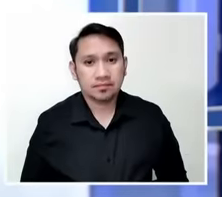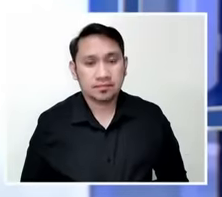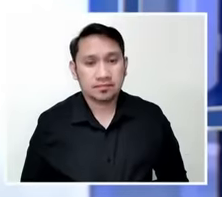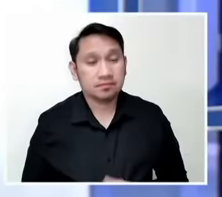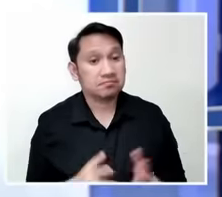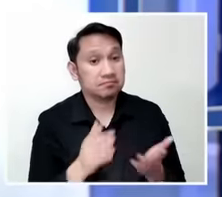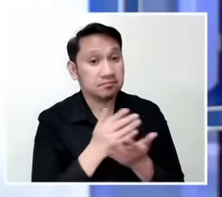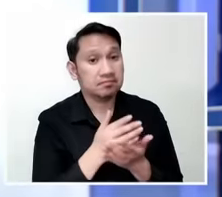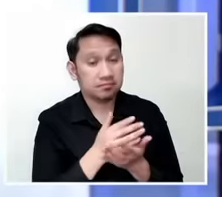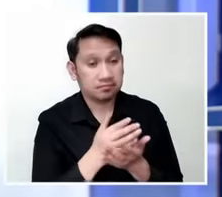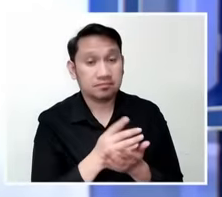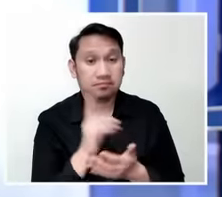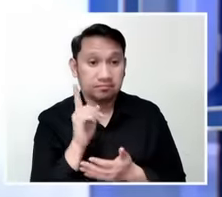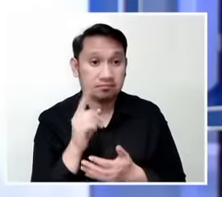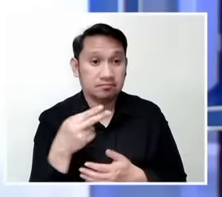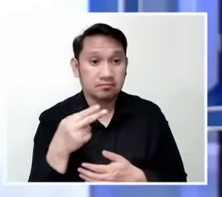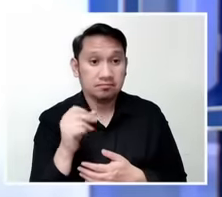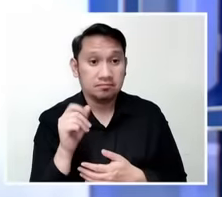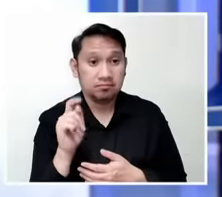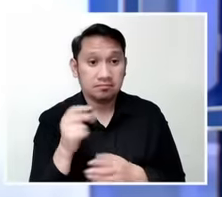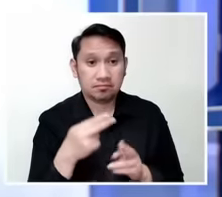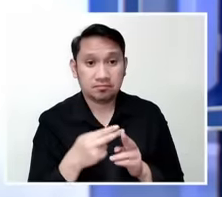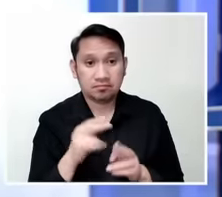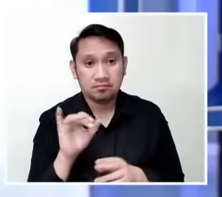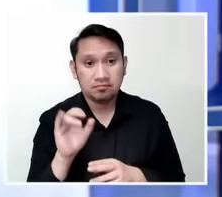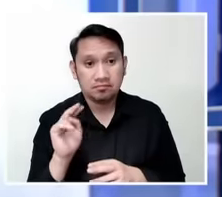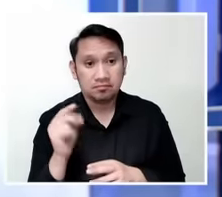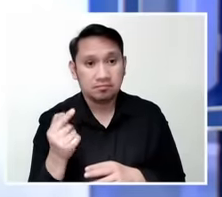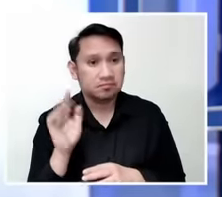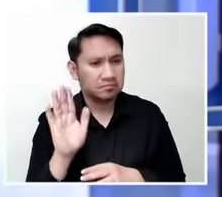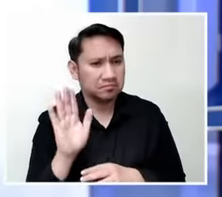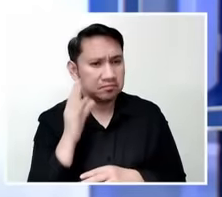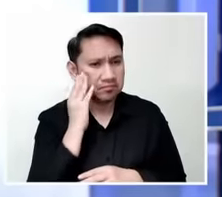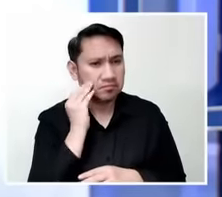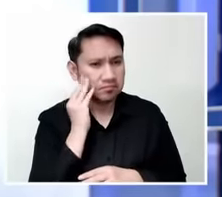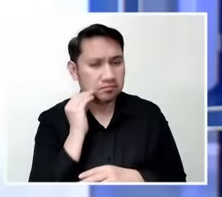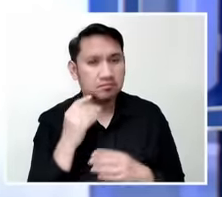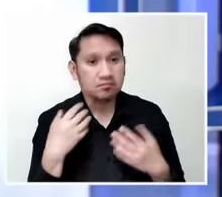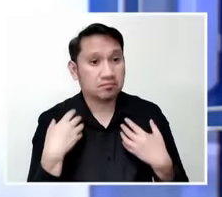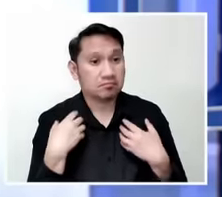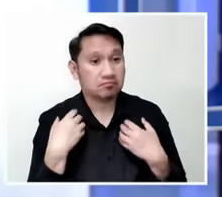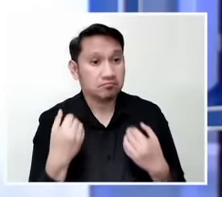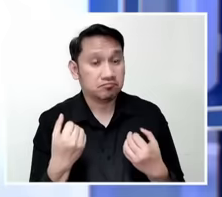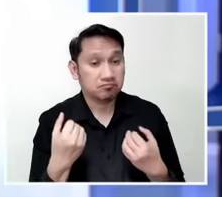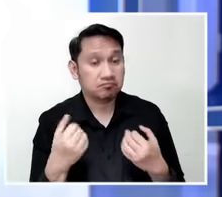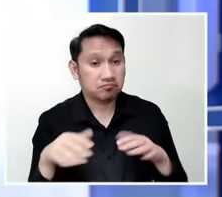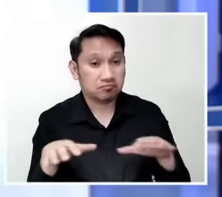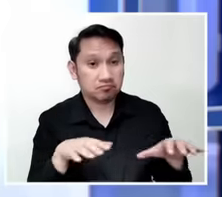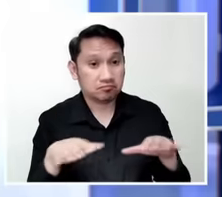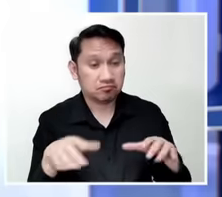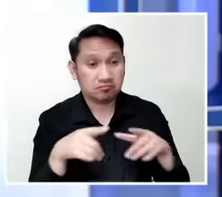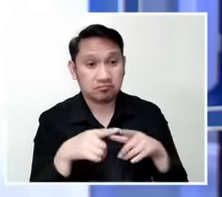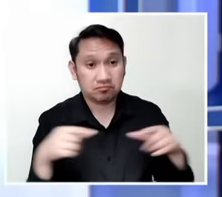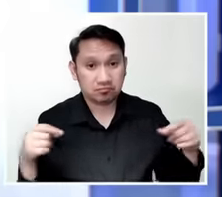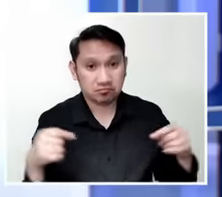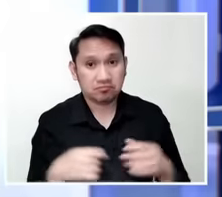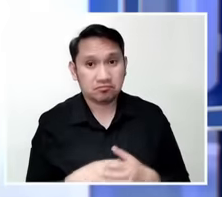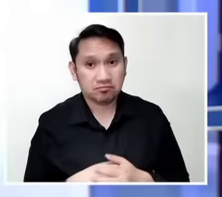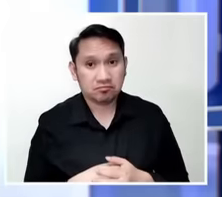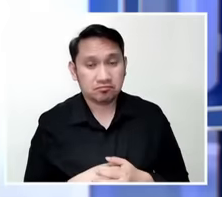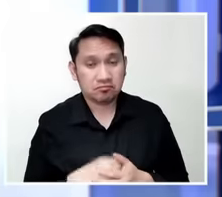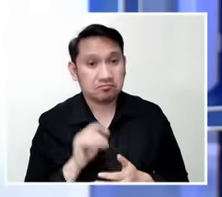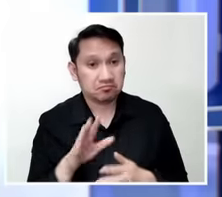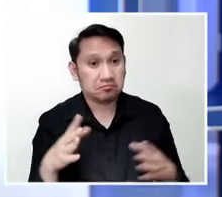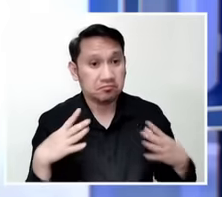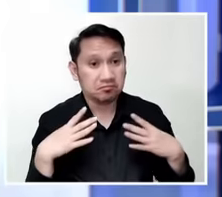Ibinahagi ng its Showtime host na si John Hilario ang karanasan noong tumama ang malakas na lindol sa Japan sa kasagsagan ng kanilang bakasyon